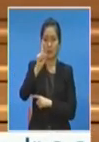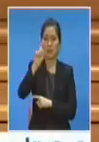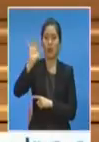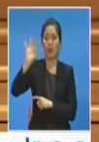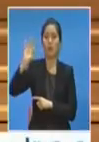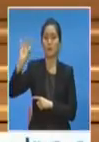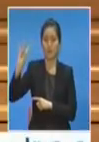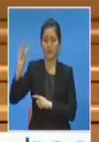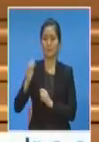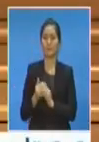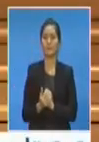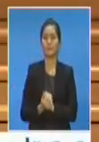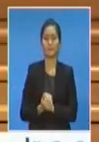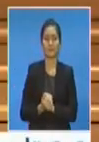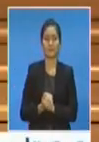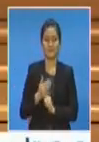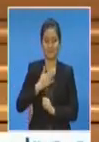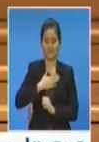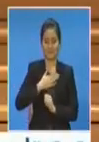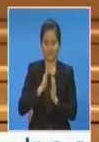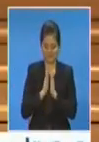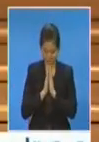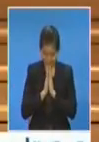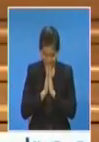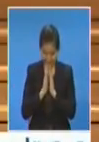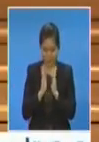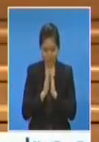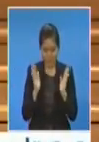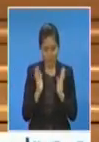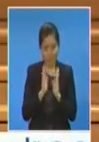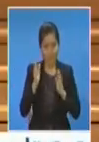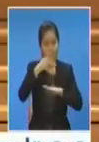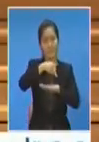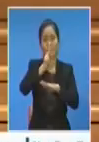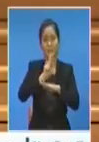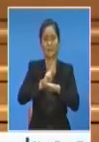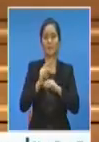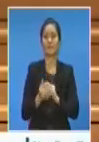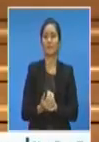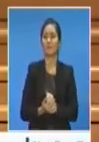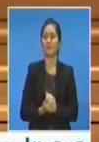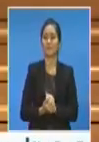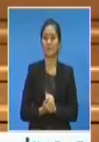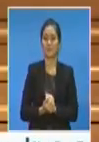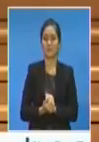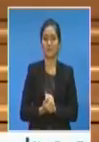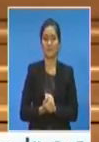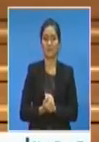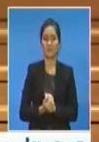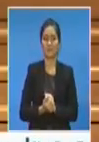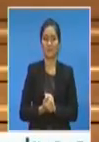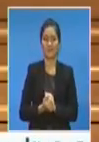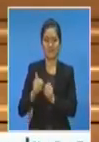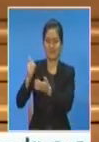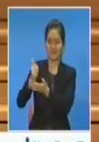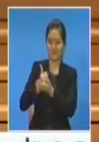ก็เดือนต้องขอกราบขอบพระคุณท่านประธานกรรมาธิการครับที่แล้วก็ให้กำลังใจท่านด้วยที่ท่